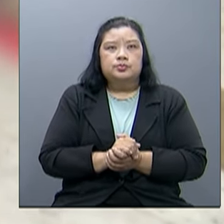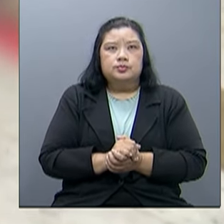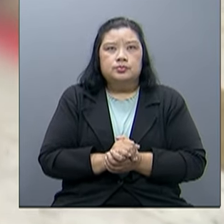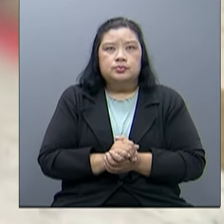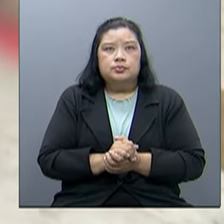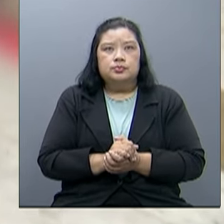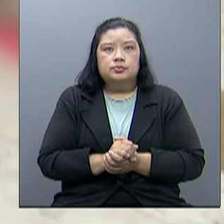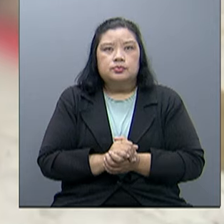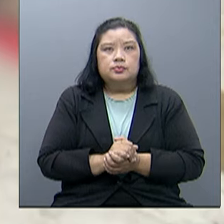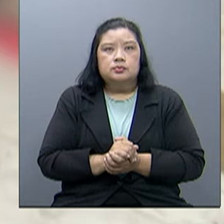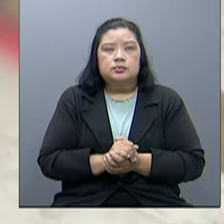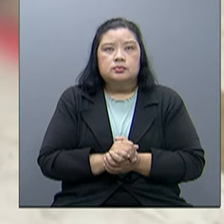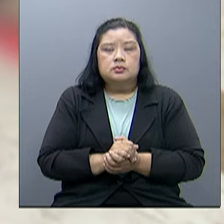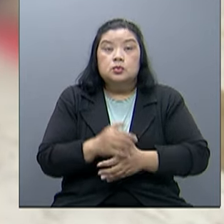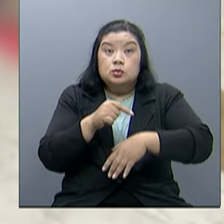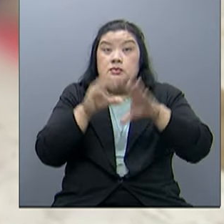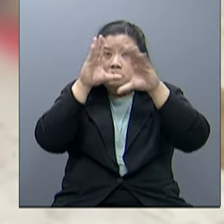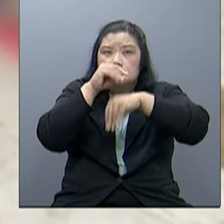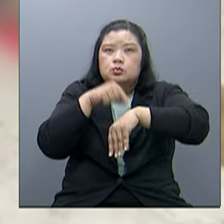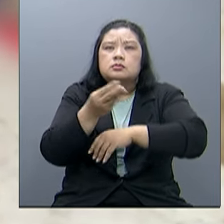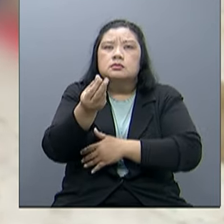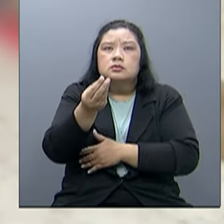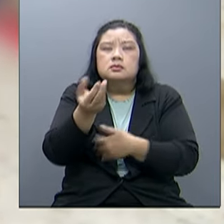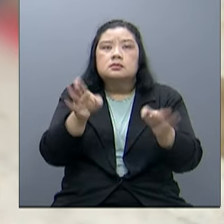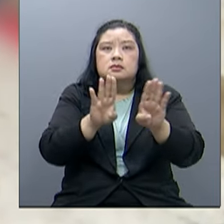ปกติเขาปิดร้านดึกแค่ไหนคะเวลาประมาณ